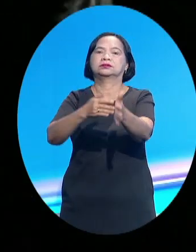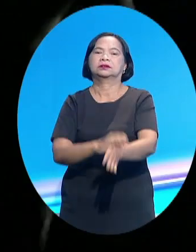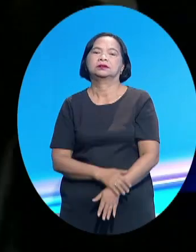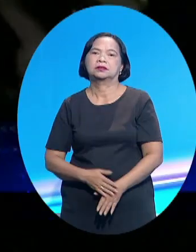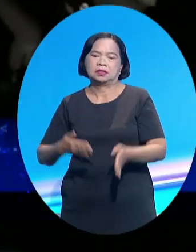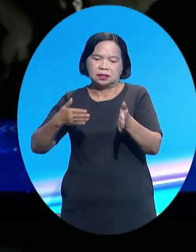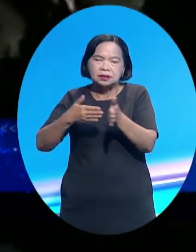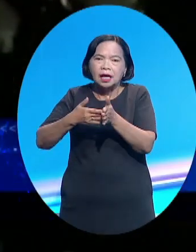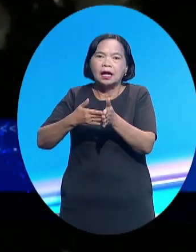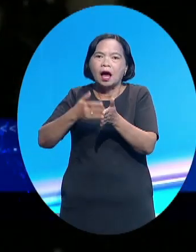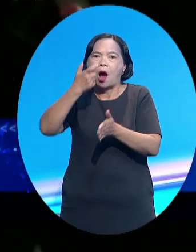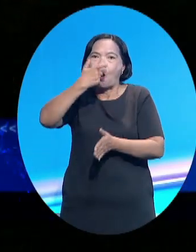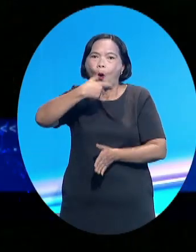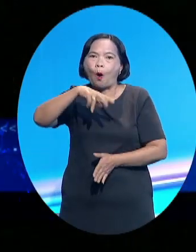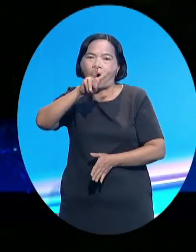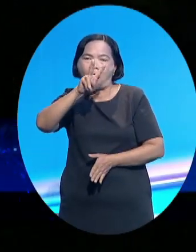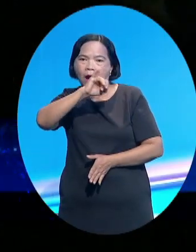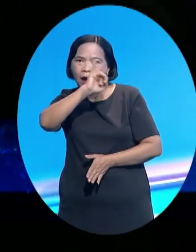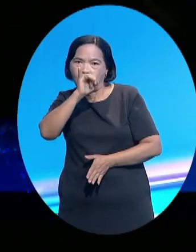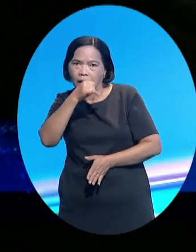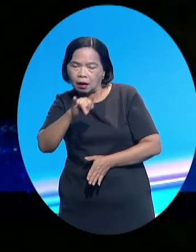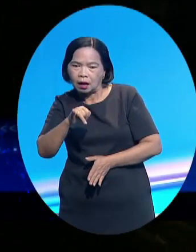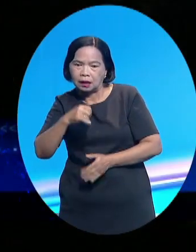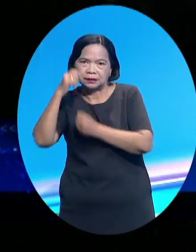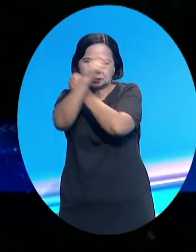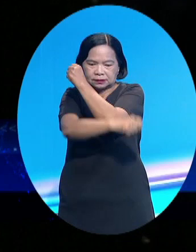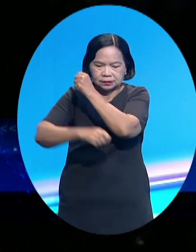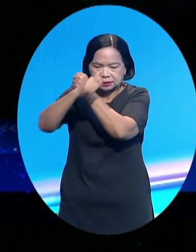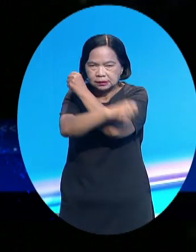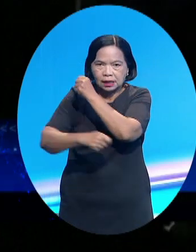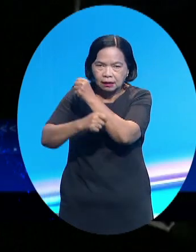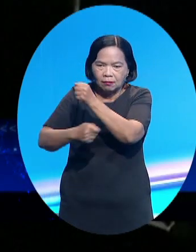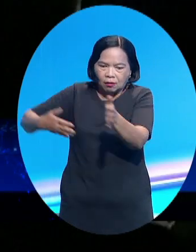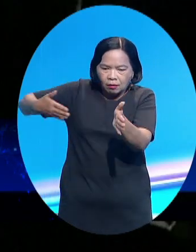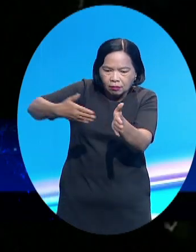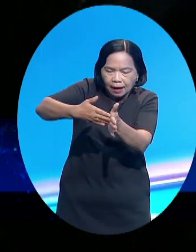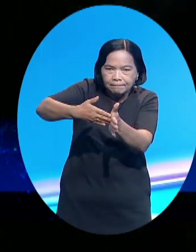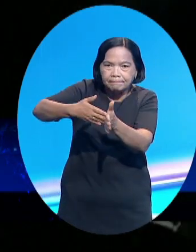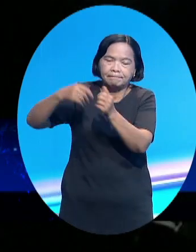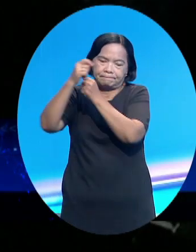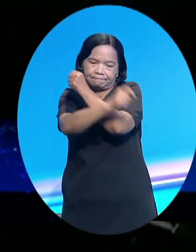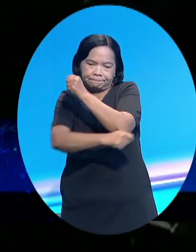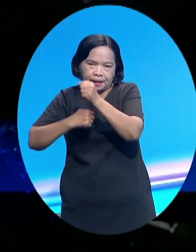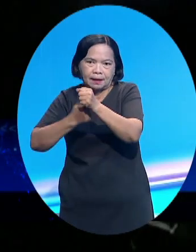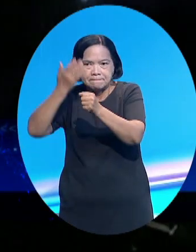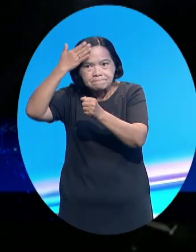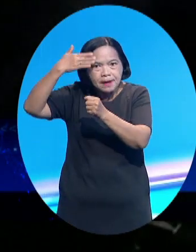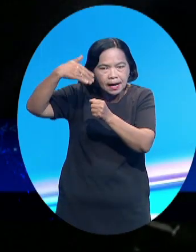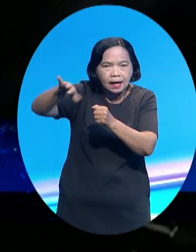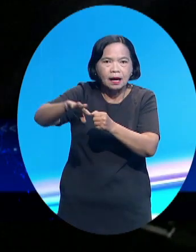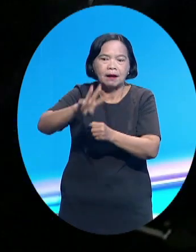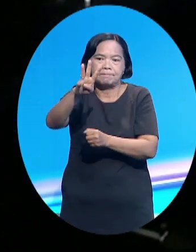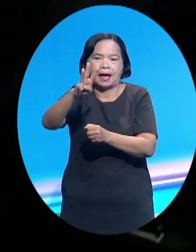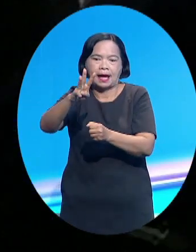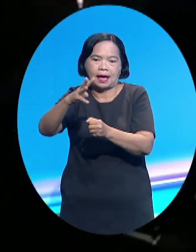Vụ tai nạn xảy ra tại quận Vizianagaram. Một đoàn tàu khi đi vào ga đã đâm vào một đoàn tàu đang chuẩn bị khởi hành, khiến 3 toa